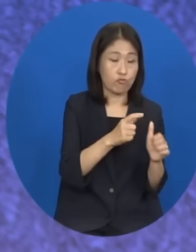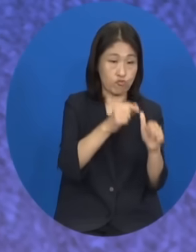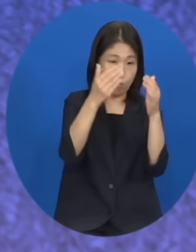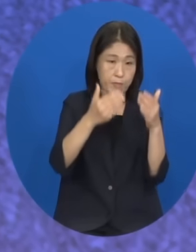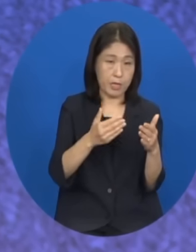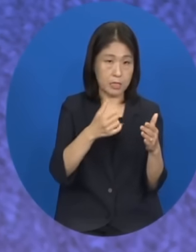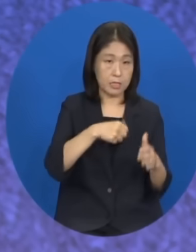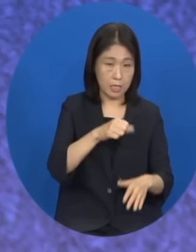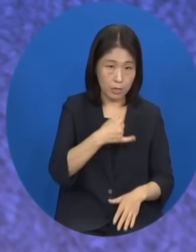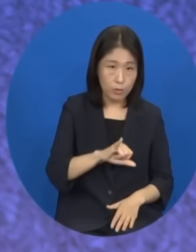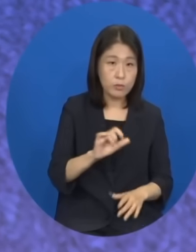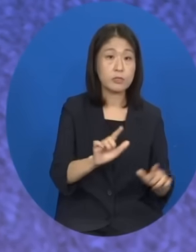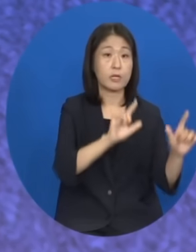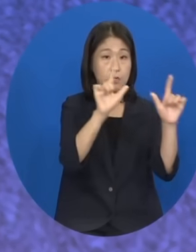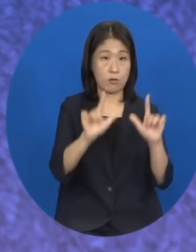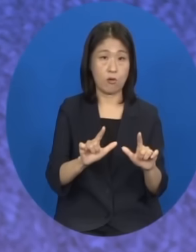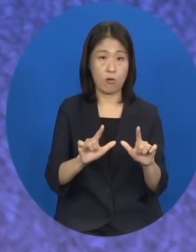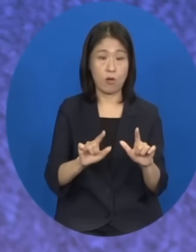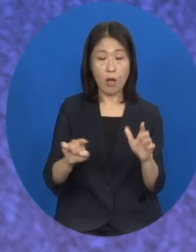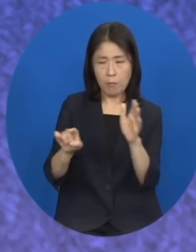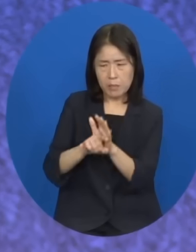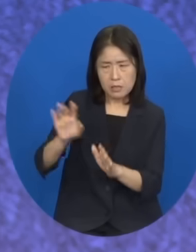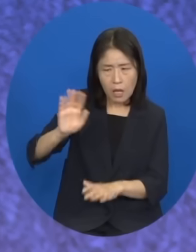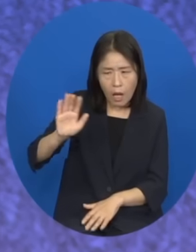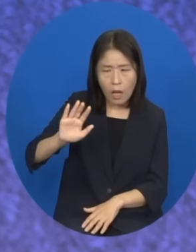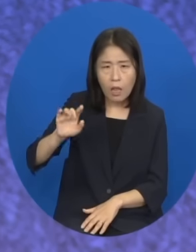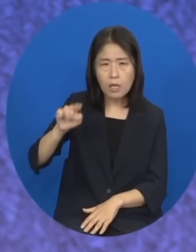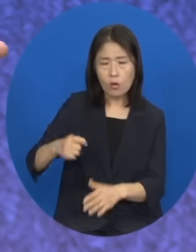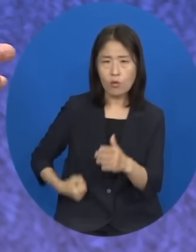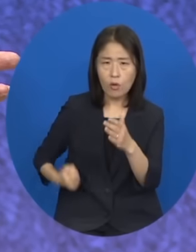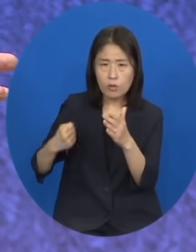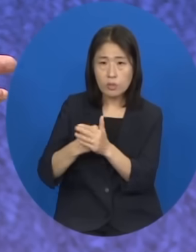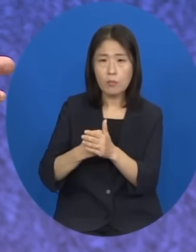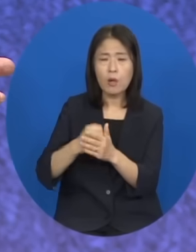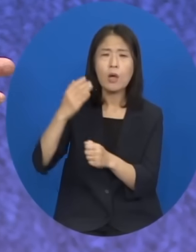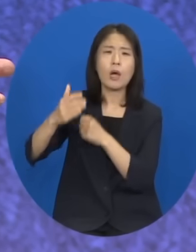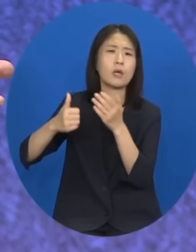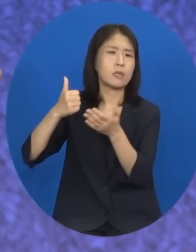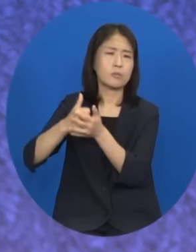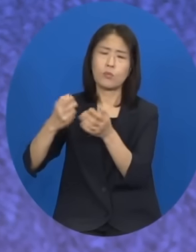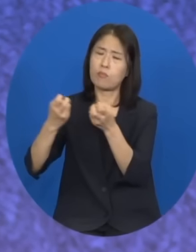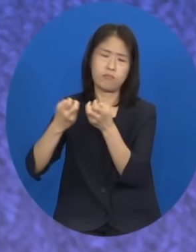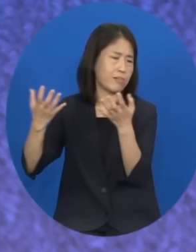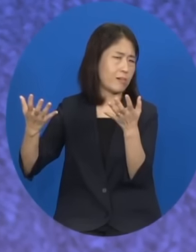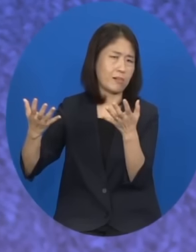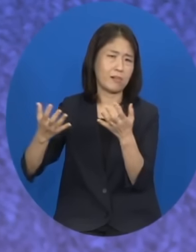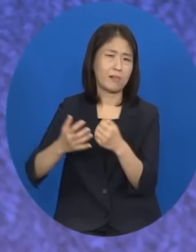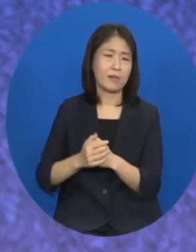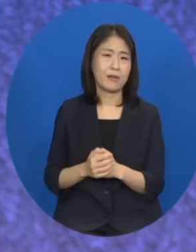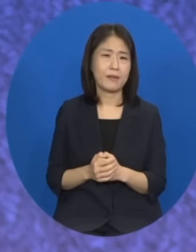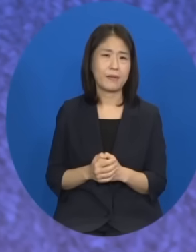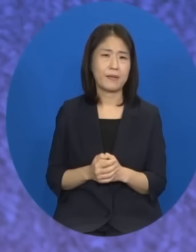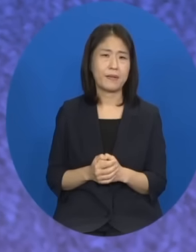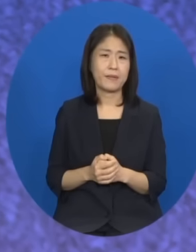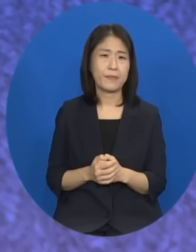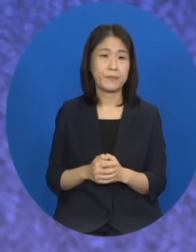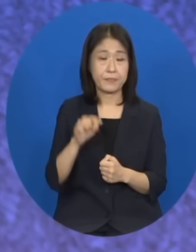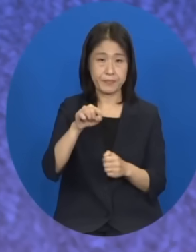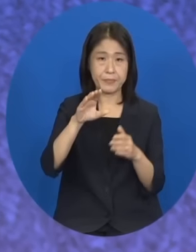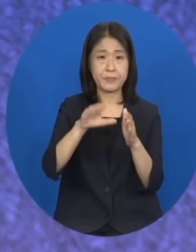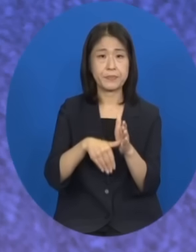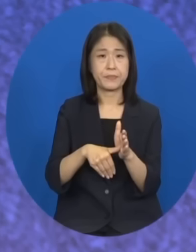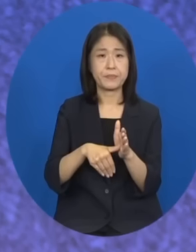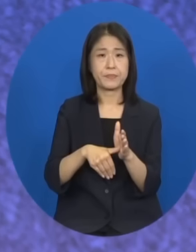믿지 못하면 그러면 하나님도 나에게 어떻게 더 하실 수가 없다. 그래서 그때 하나님